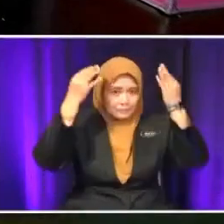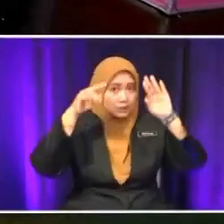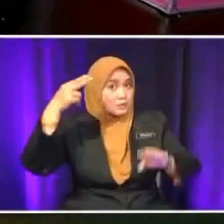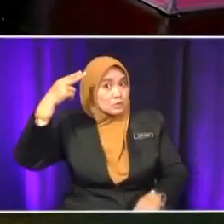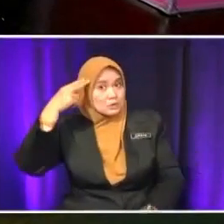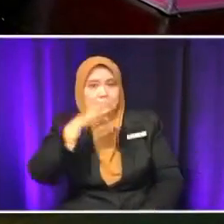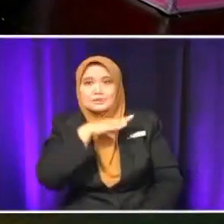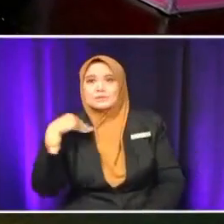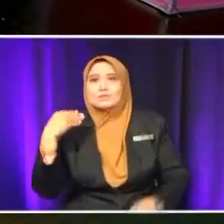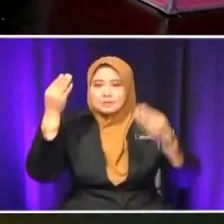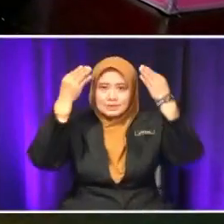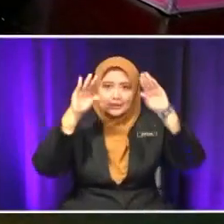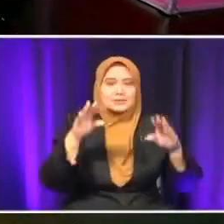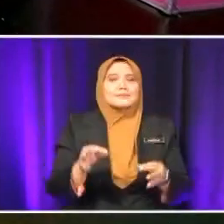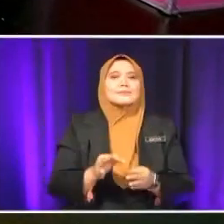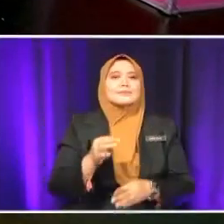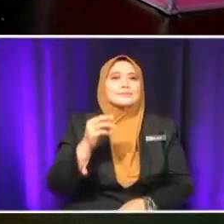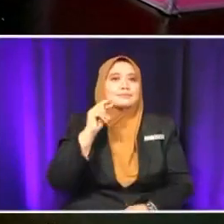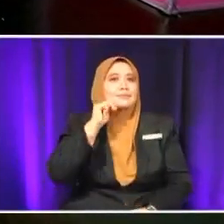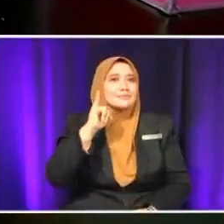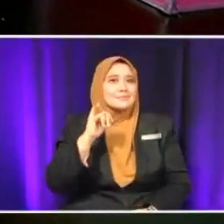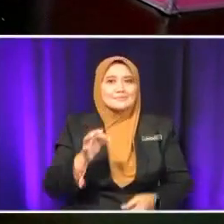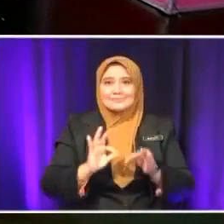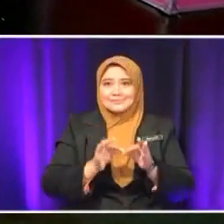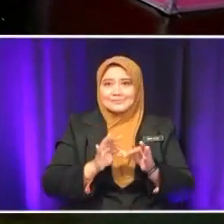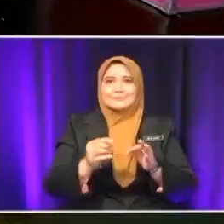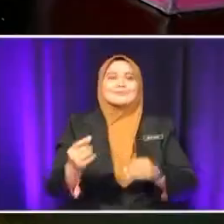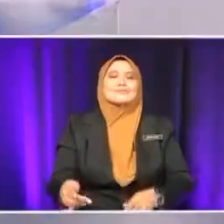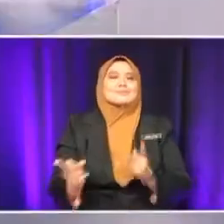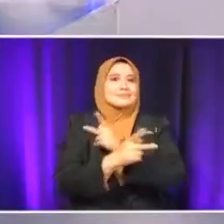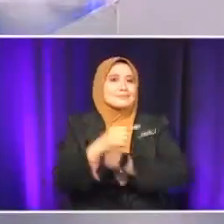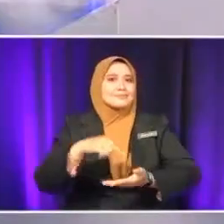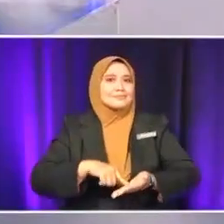Hadi dan juga cikgu Ilda selaku jurubahasa isyarat kali ini.